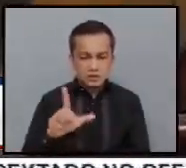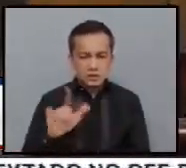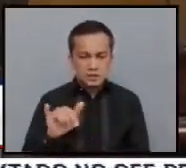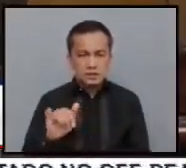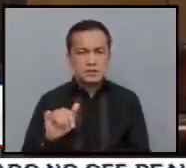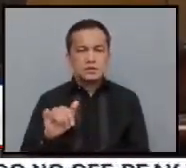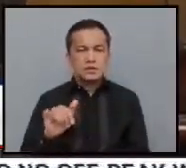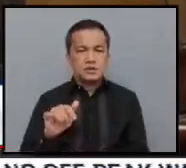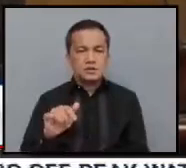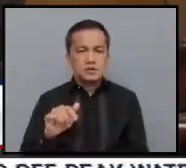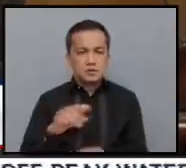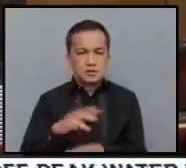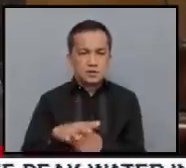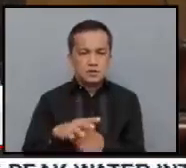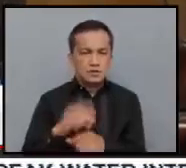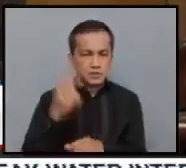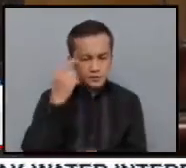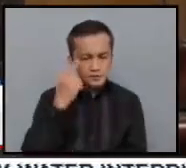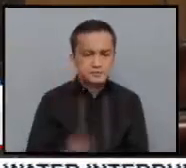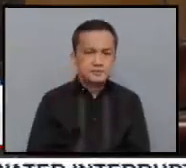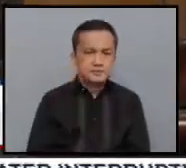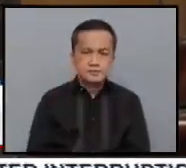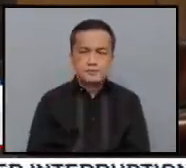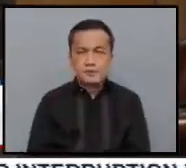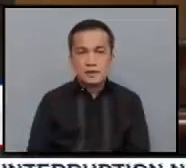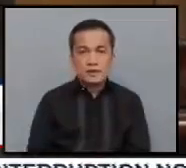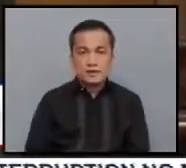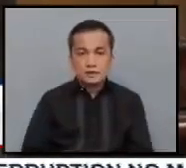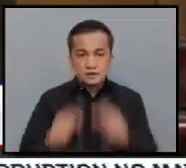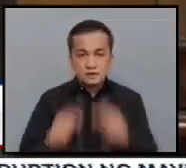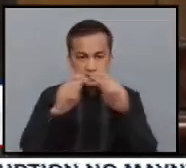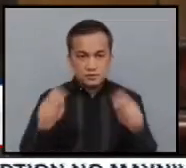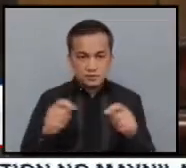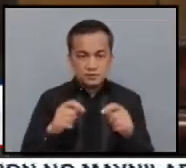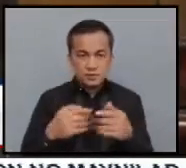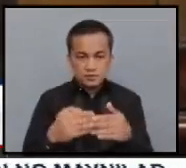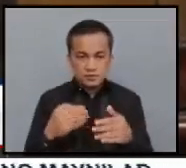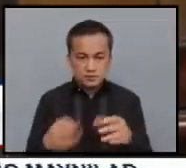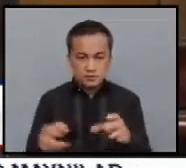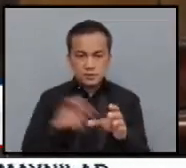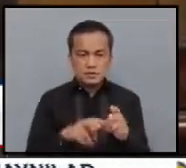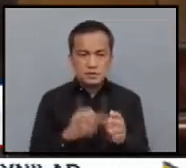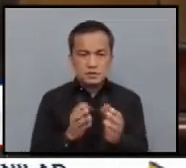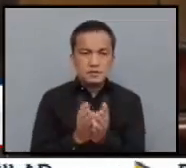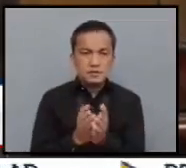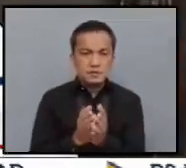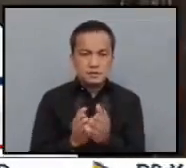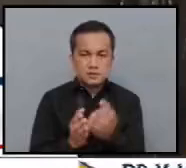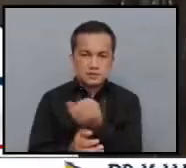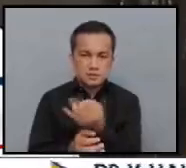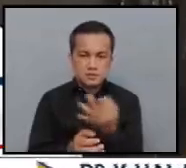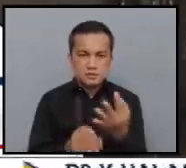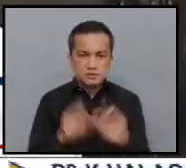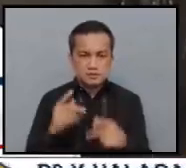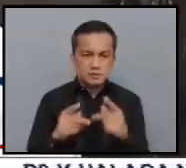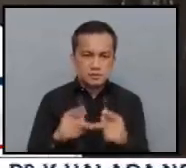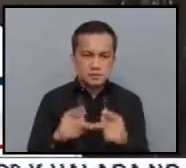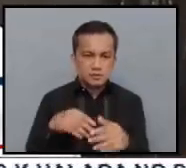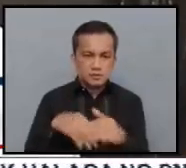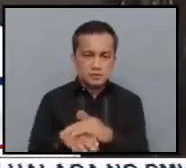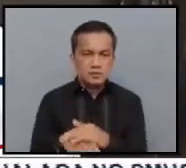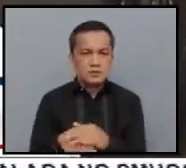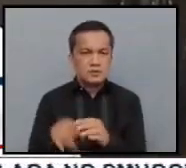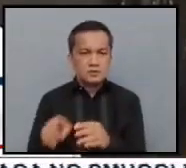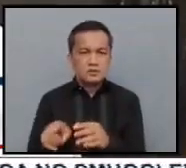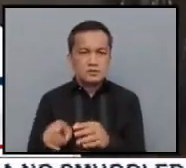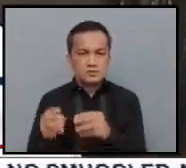may terminal nila, bago ka makasakay ng barko, nabibilang na yung tao pumapasok. This is a matter of management